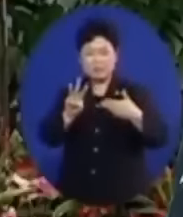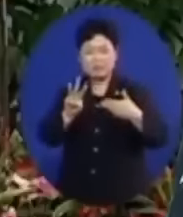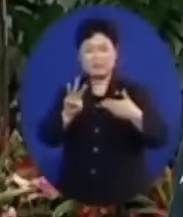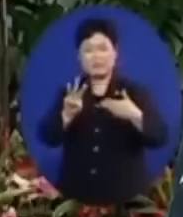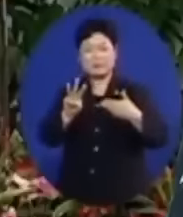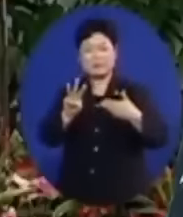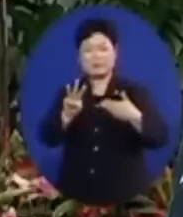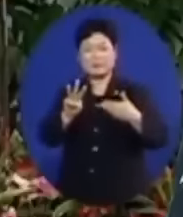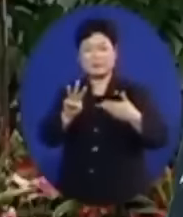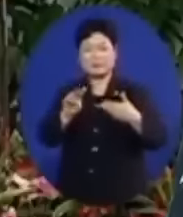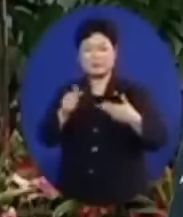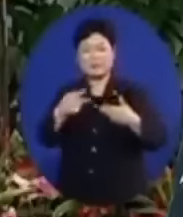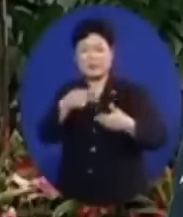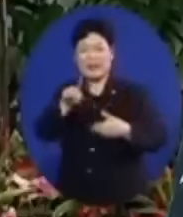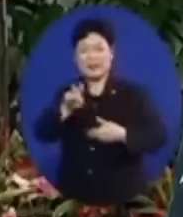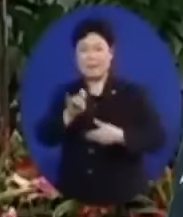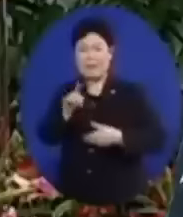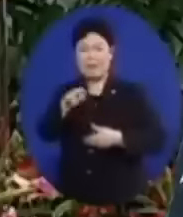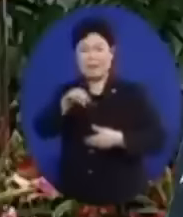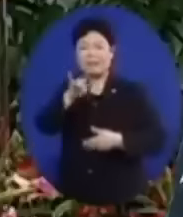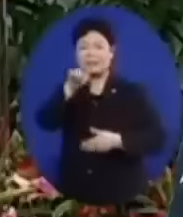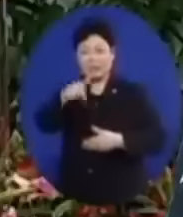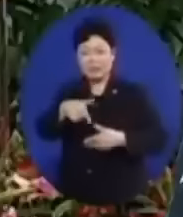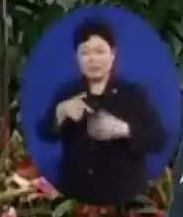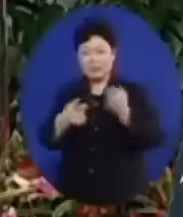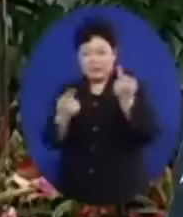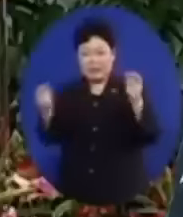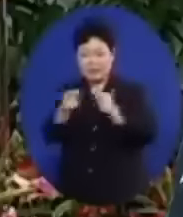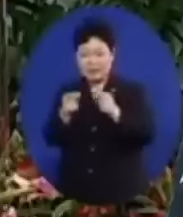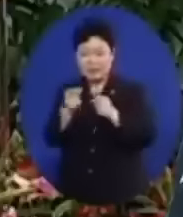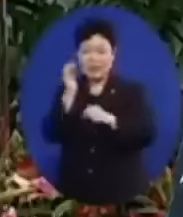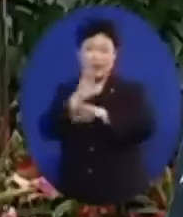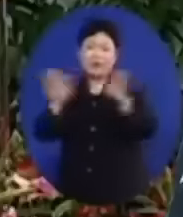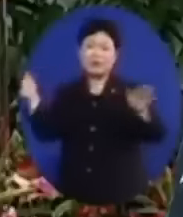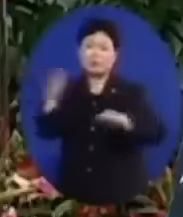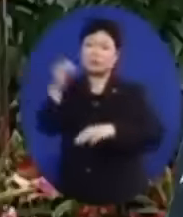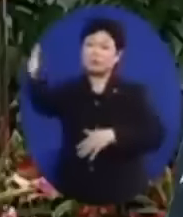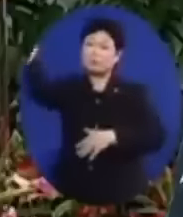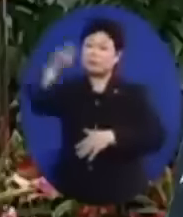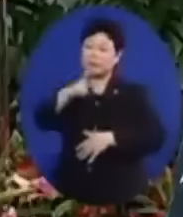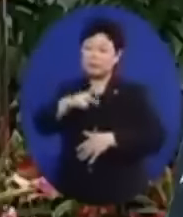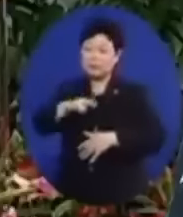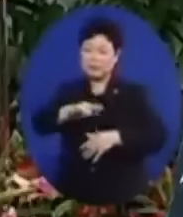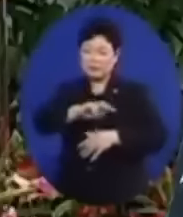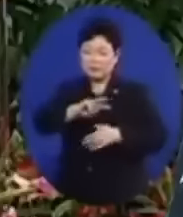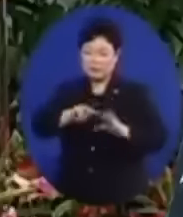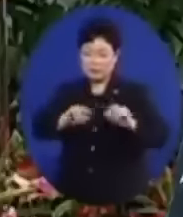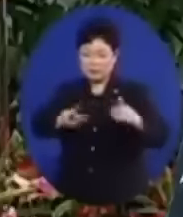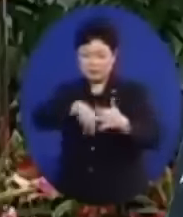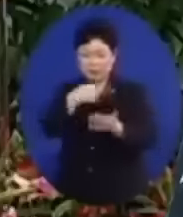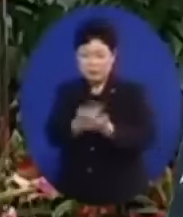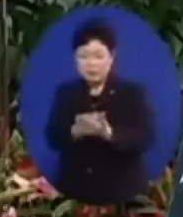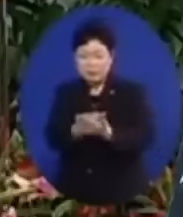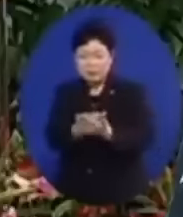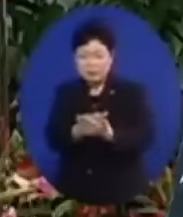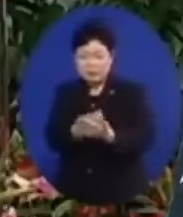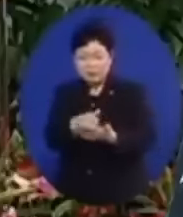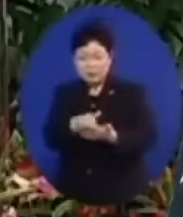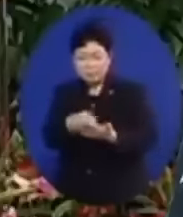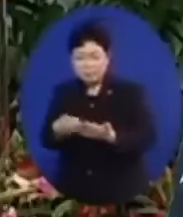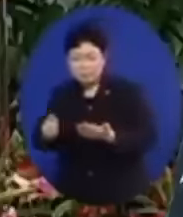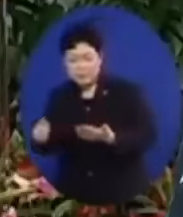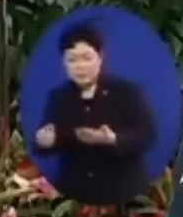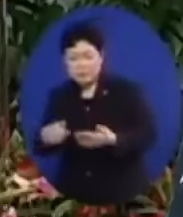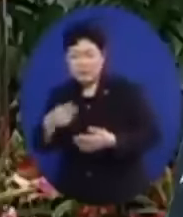사울이 다메섹에 가까이 갔을 때 하늘로부터 빛이 비추어서 땅에 엎드려 들음에 소리가 있어 사울아